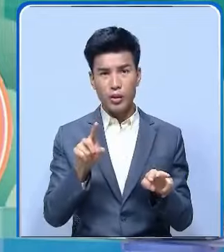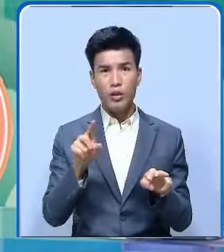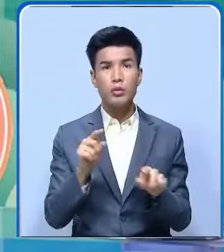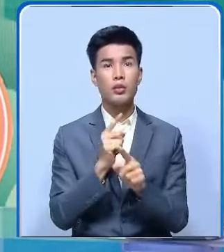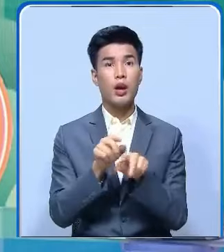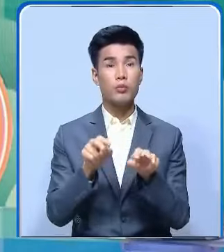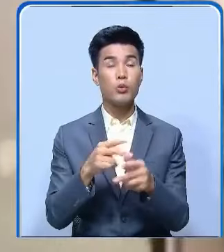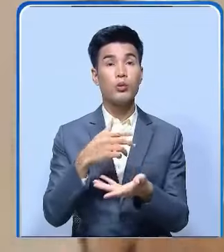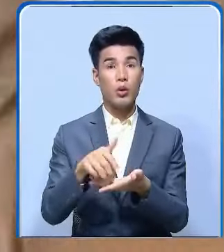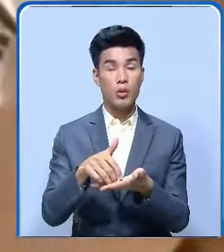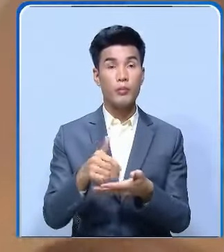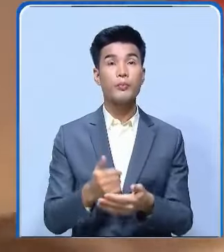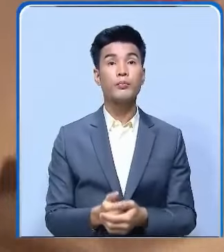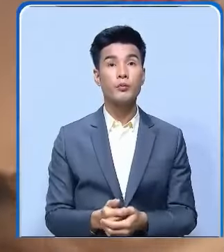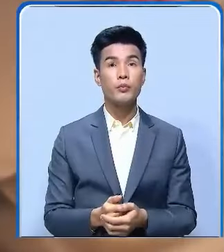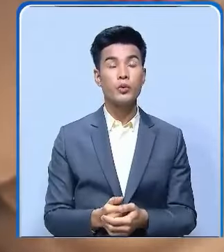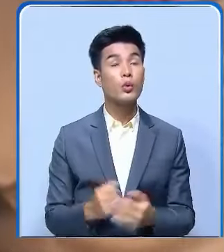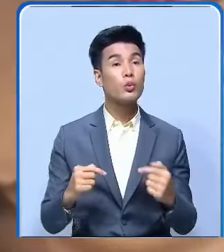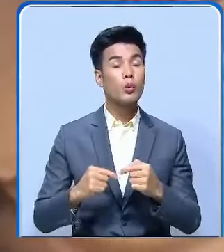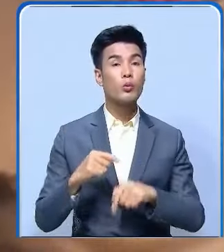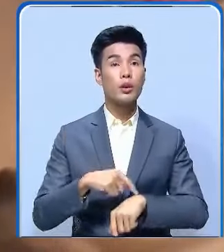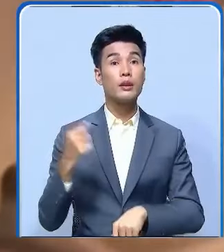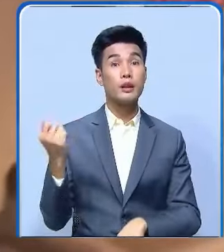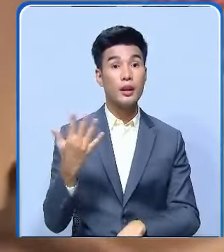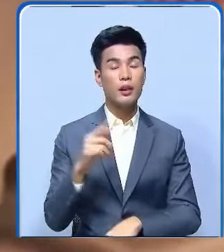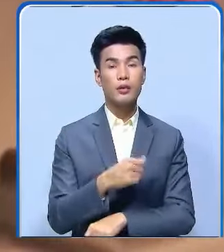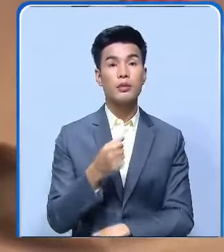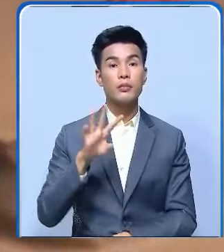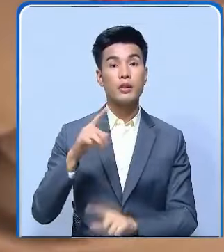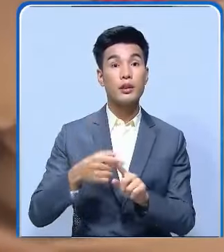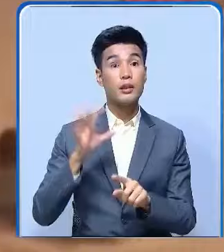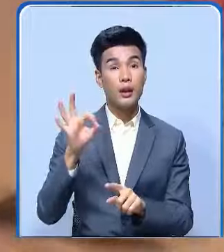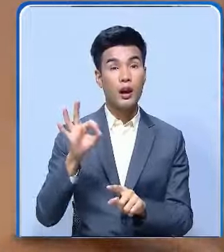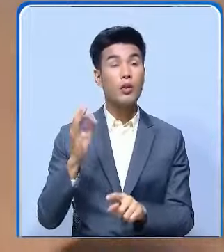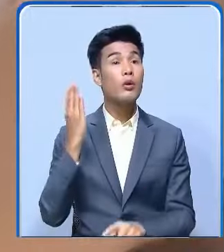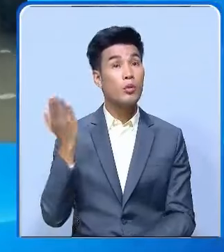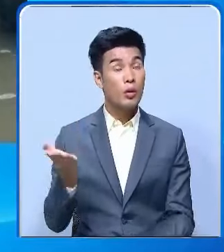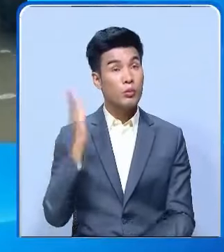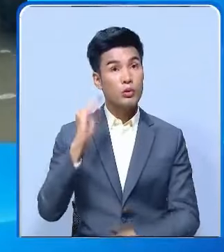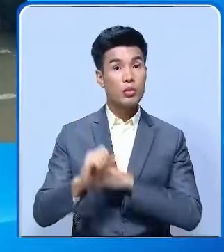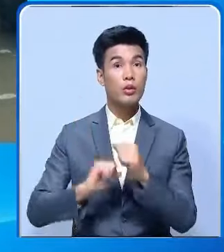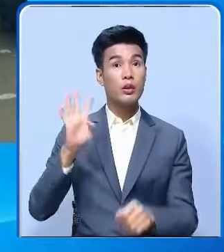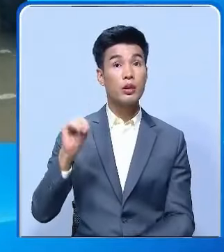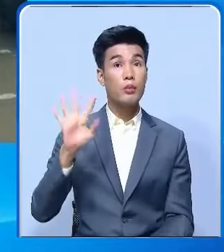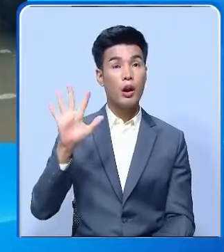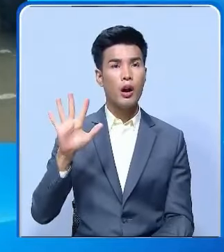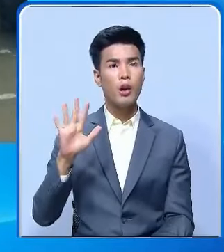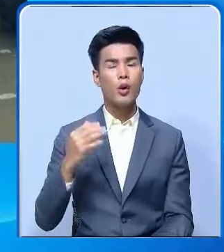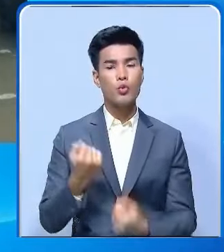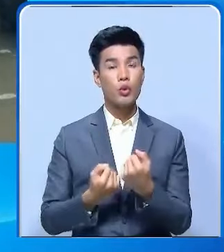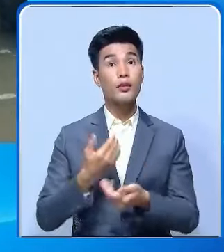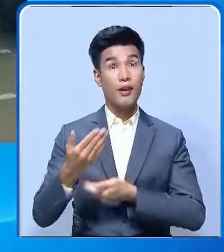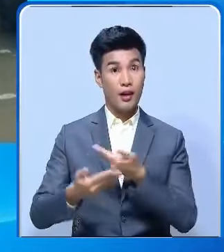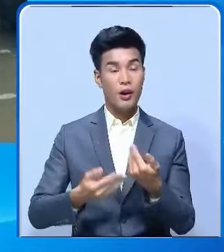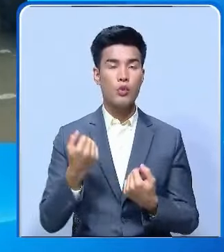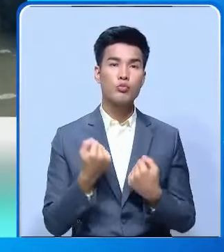ามเรื่องนี้กันเหตุการณ์นี้เกิดขึ้นตั้งแต่ช่วงตี5ของ14กันยายนนายธงชัยอายุ45ปีเป็นนายหน้าขายรถก็ได้ขับรถกระ